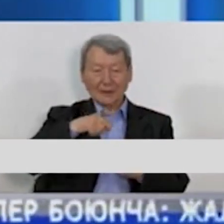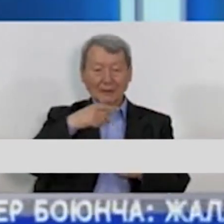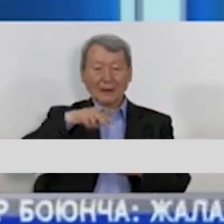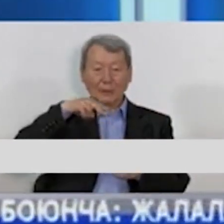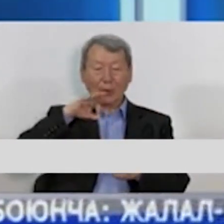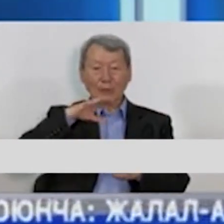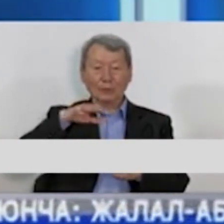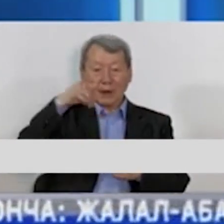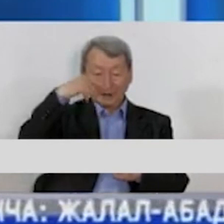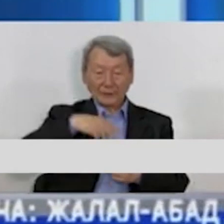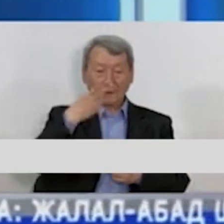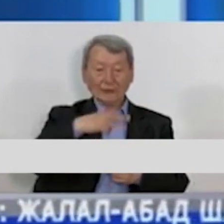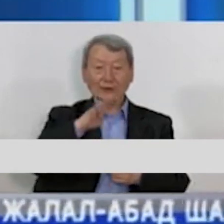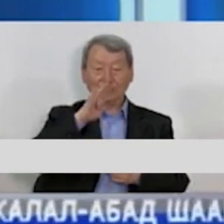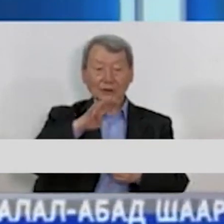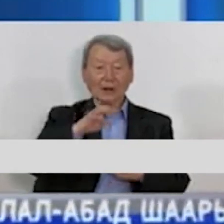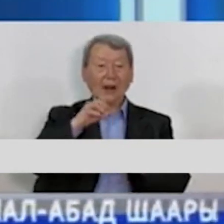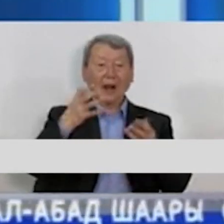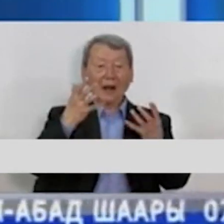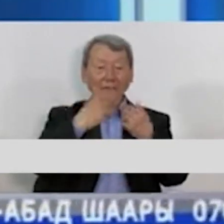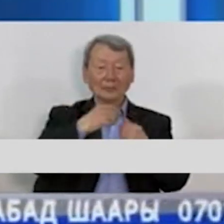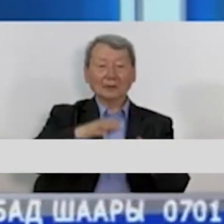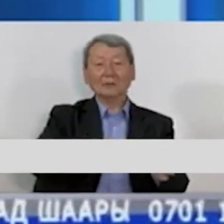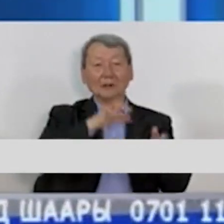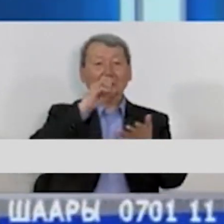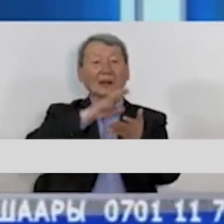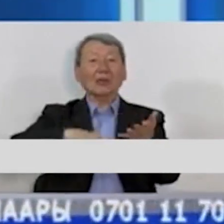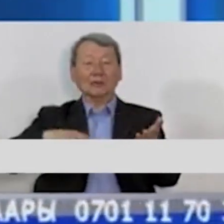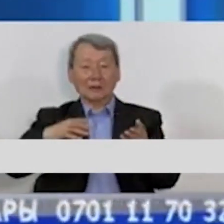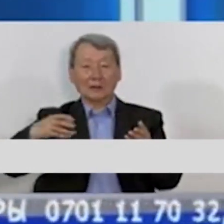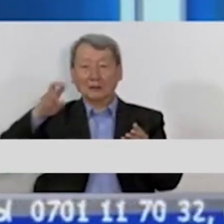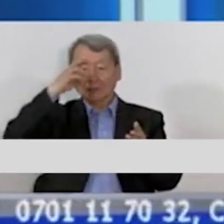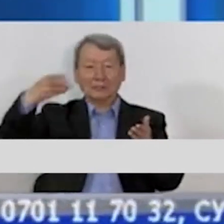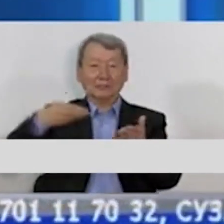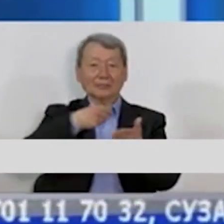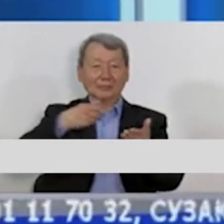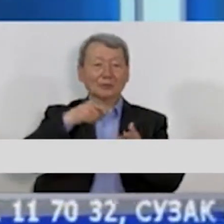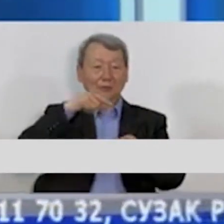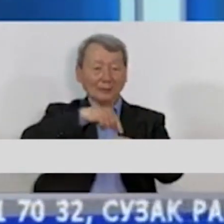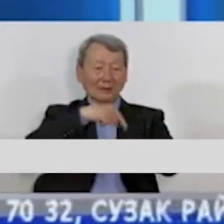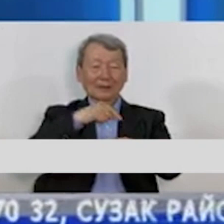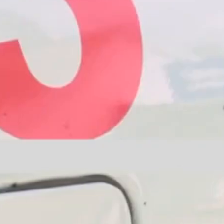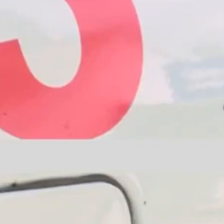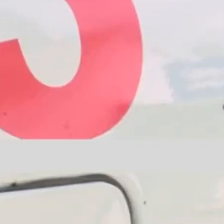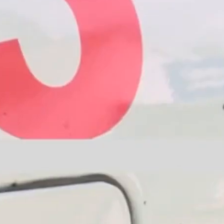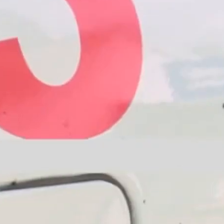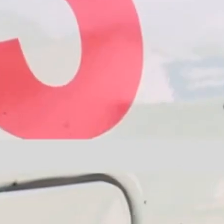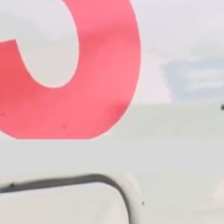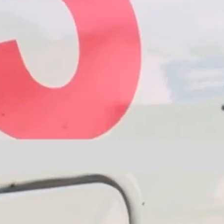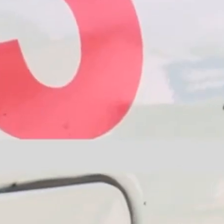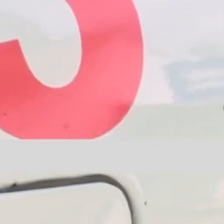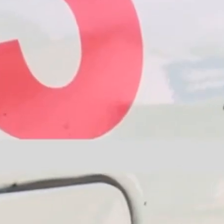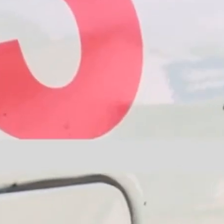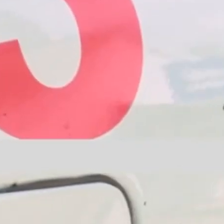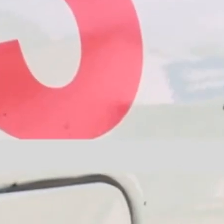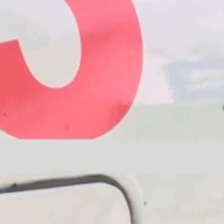болсо, ошонун 34-ün автоматтык түрдө уландык, ал эми калгандары токтотулду. Коронавирустан улам